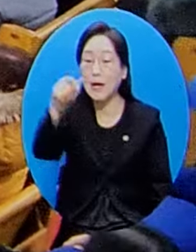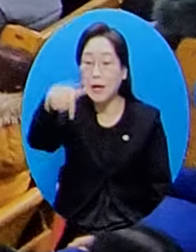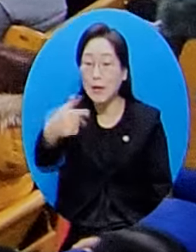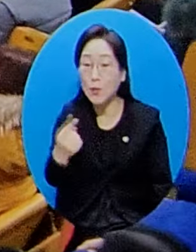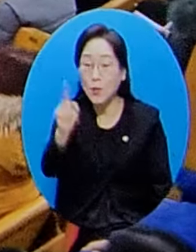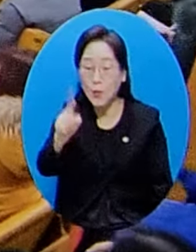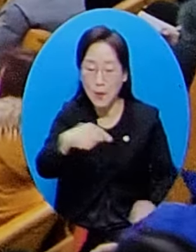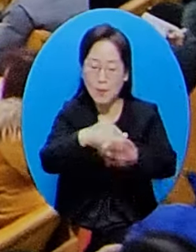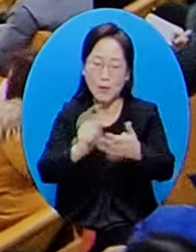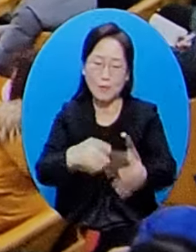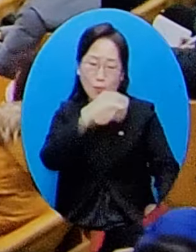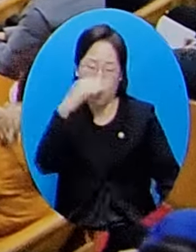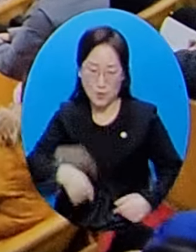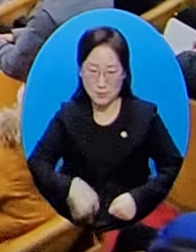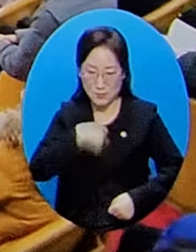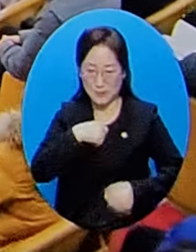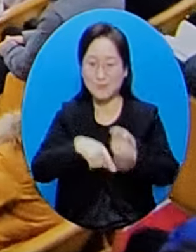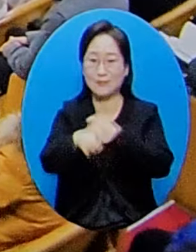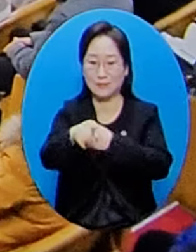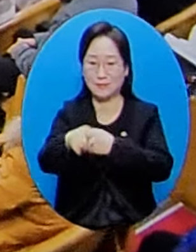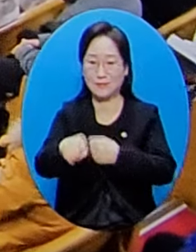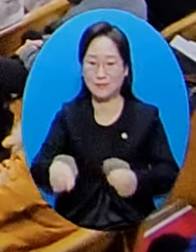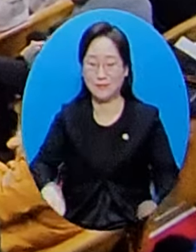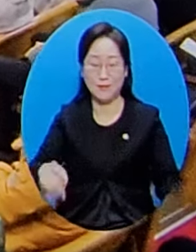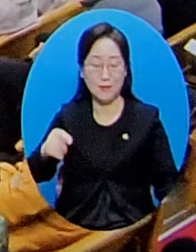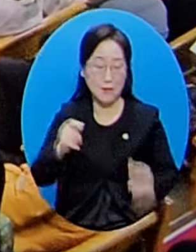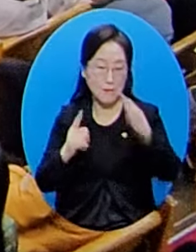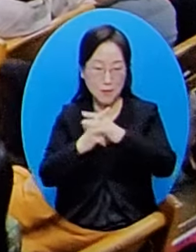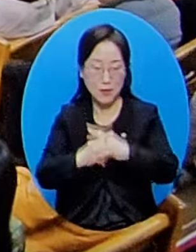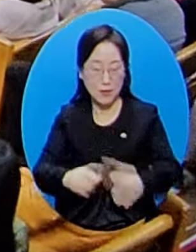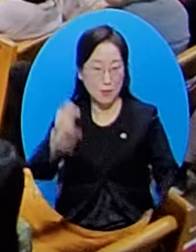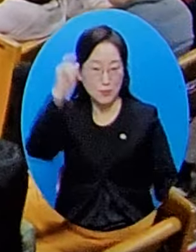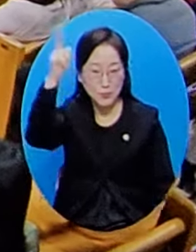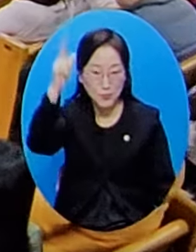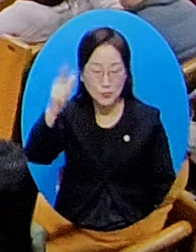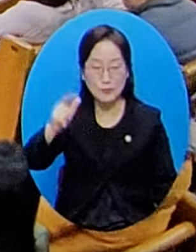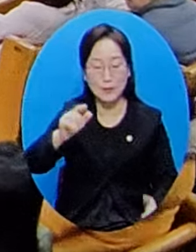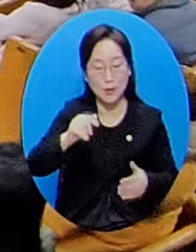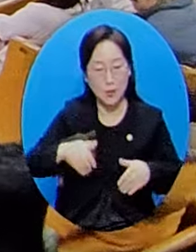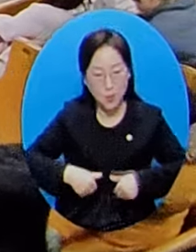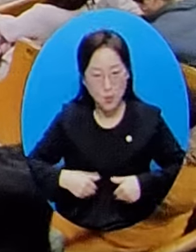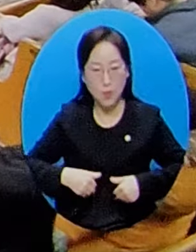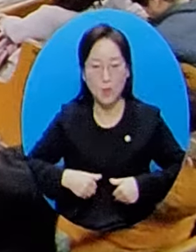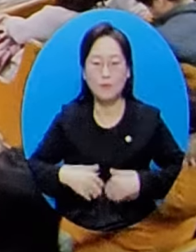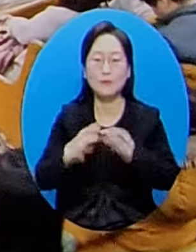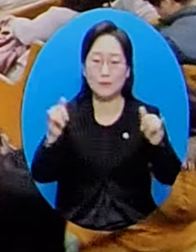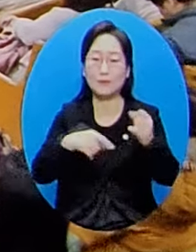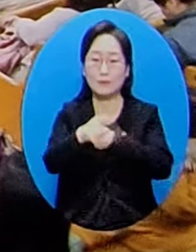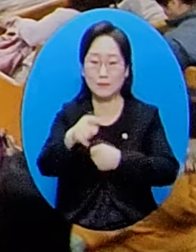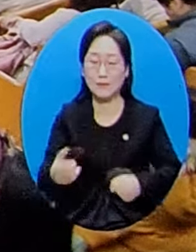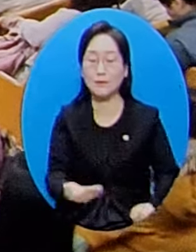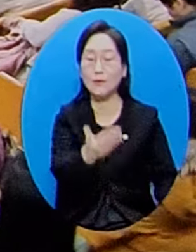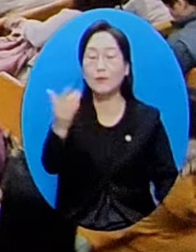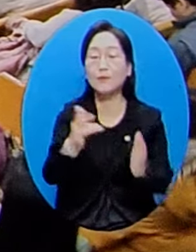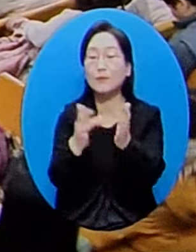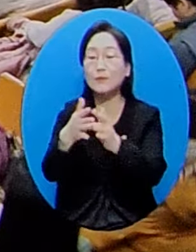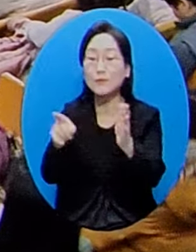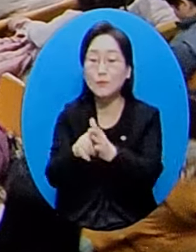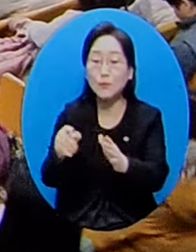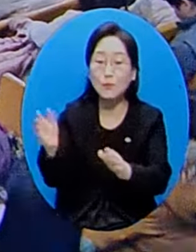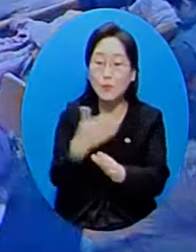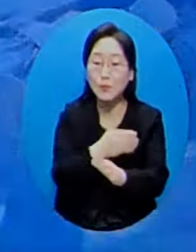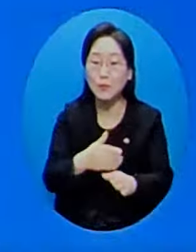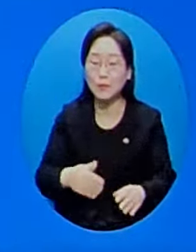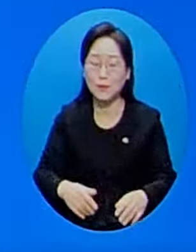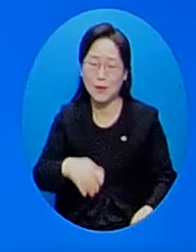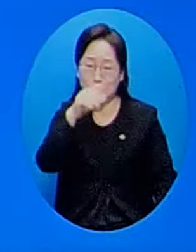마음이 착하고 올바르고 정직하다는 의미입니다. 탁월하고 우수하면 쓸모있다는 의미입니다. 여러분, 우리가 예수 믿고 나서